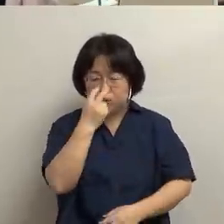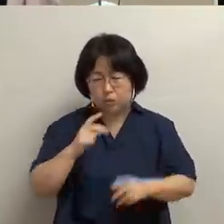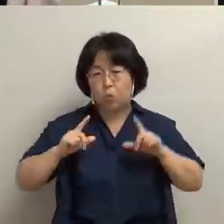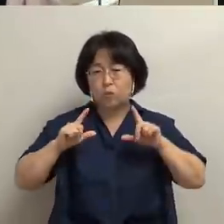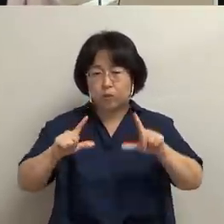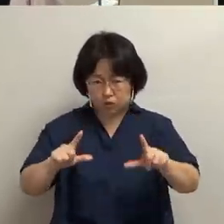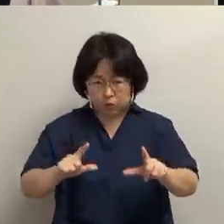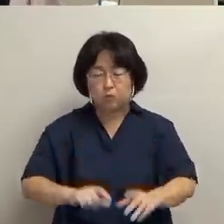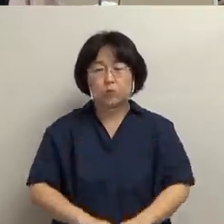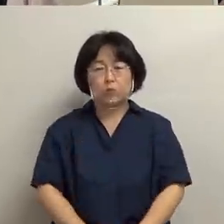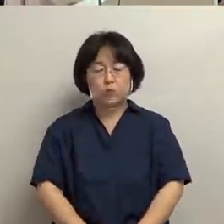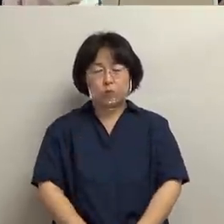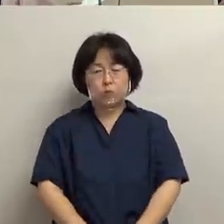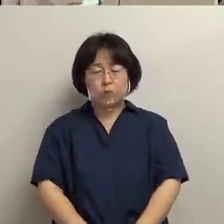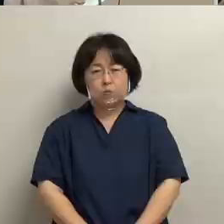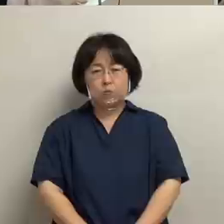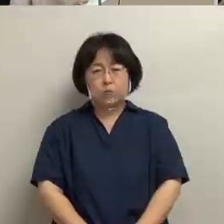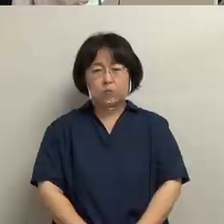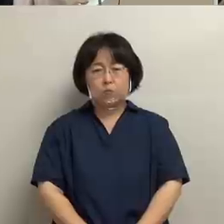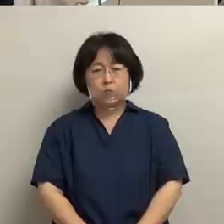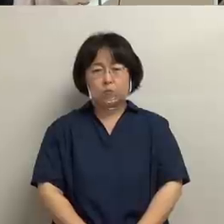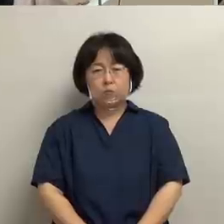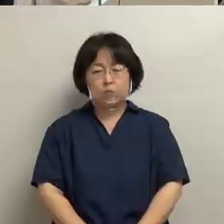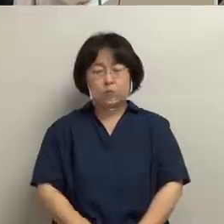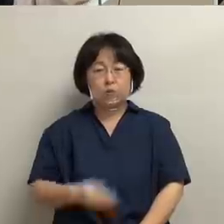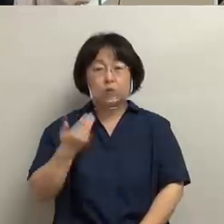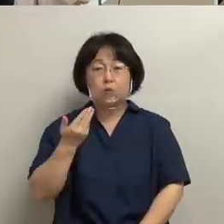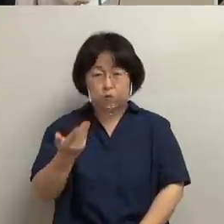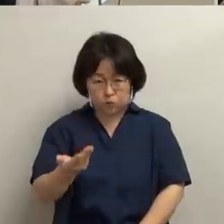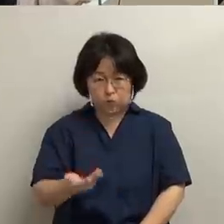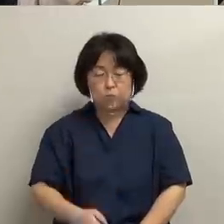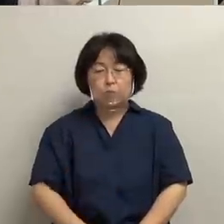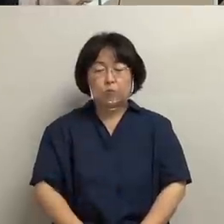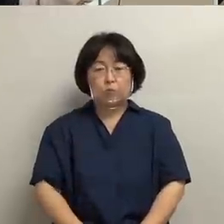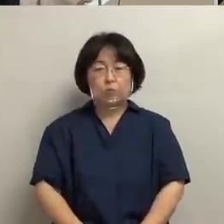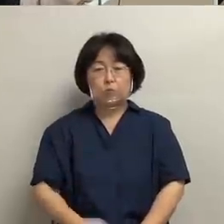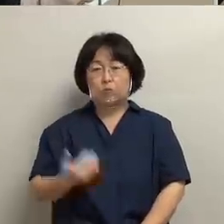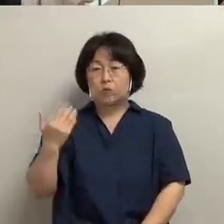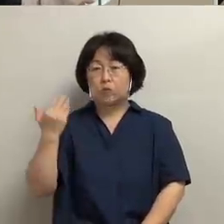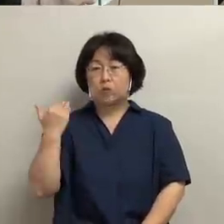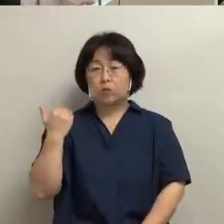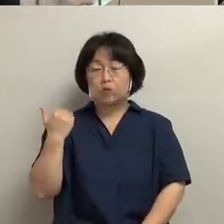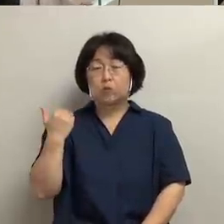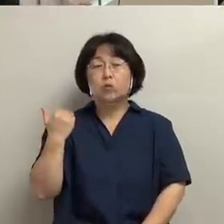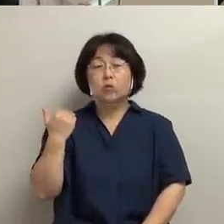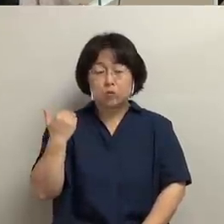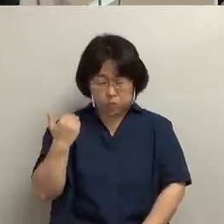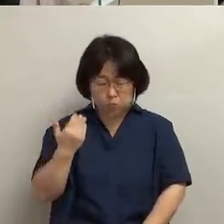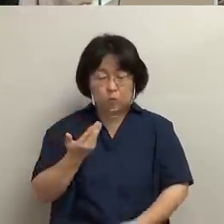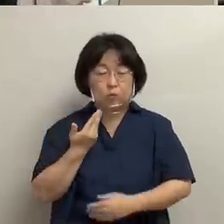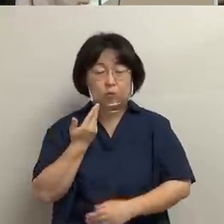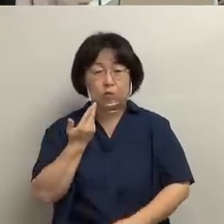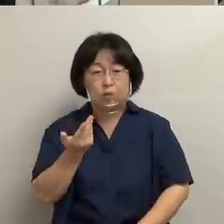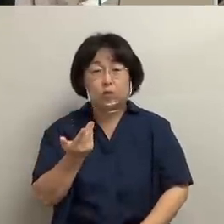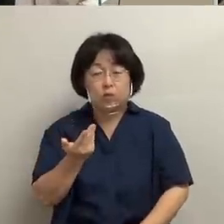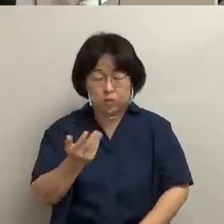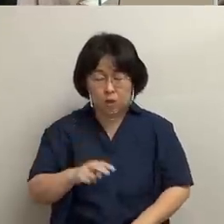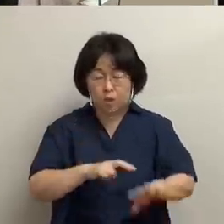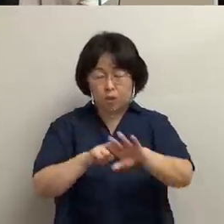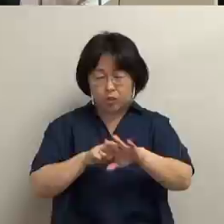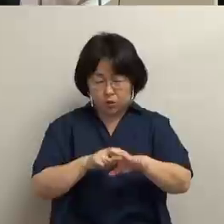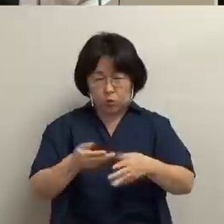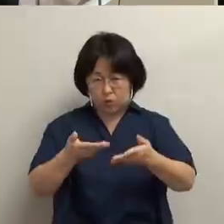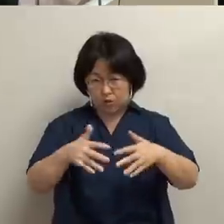知らせしますありがとうございます話が変わりますけれども先日もお伺いしたの医療提供体制についてです